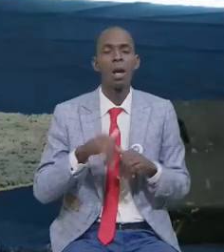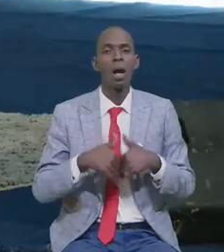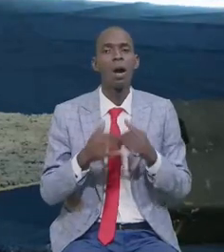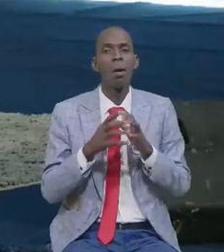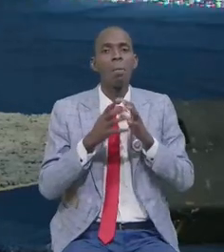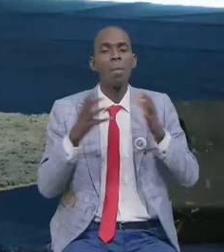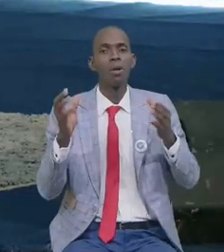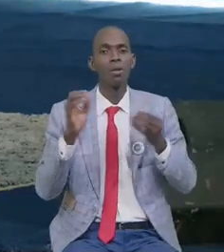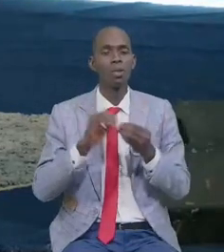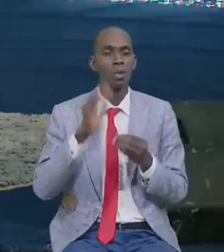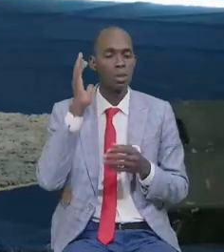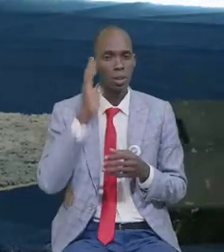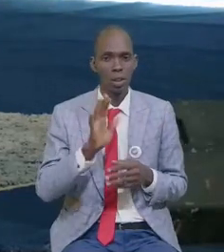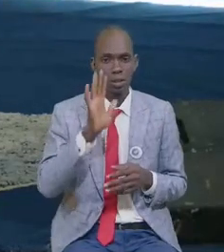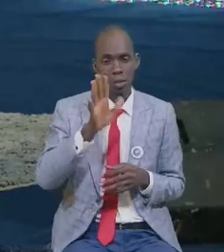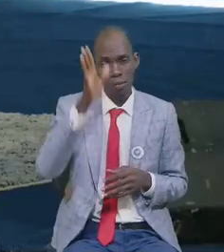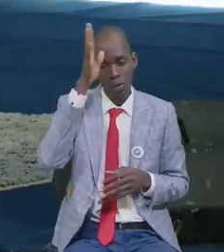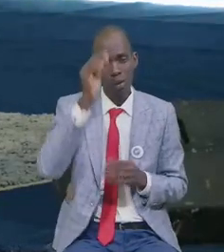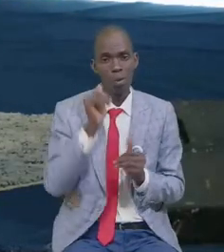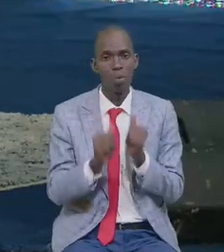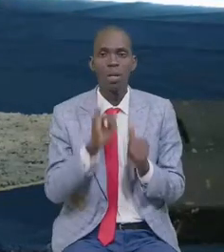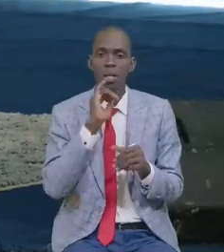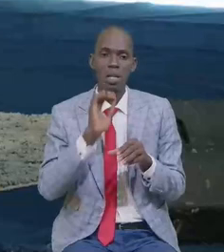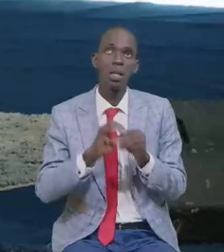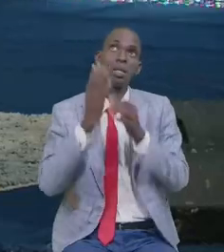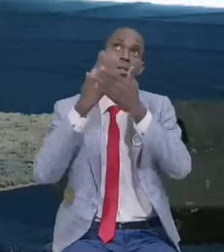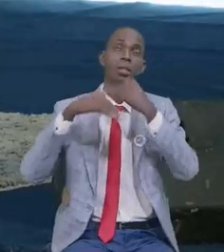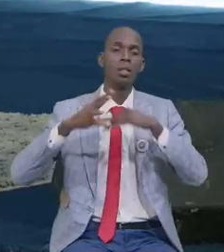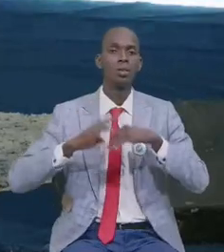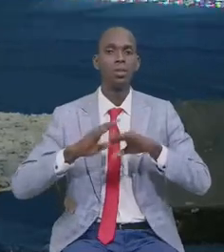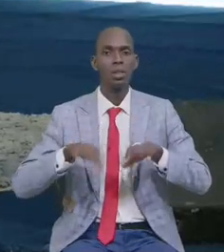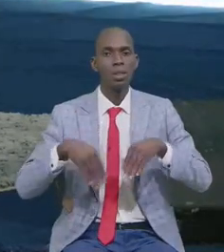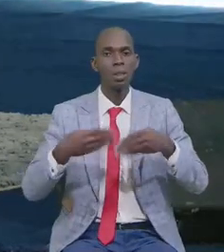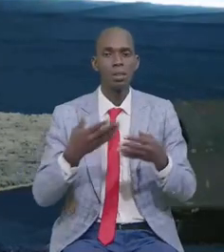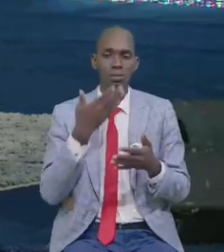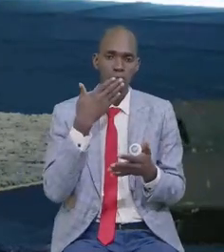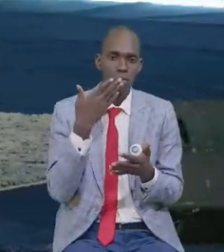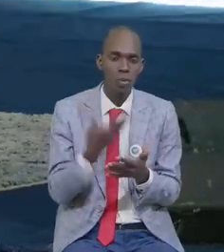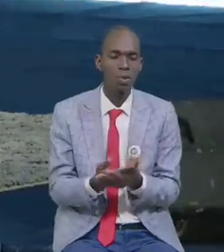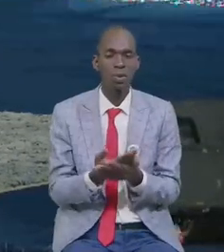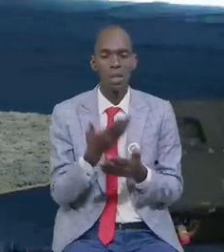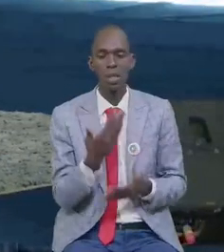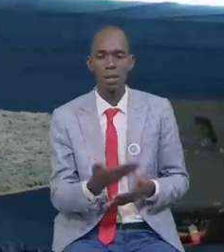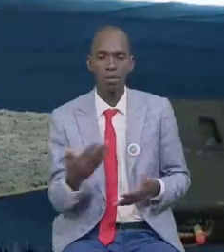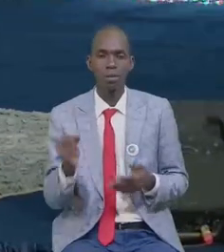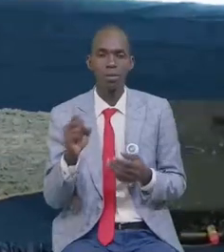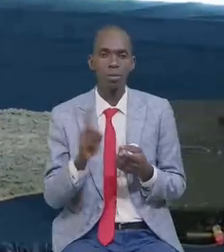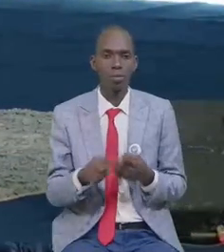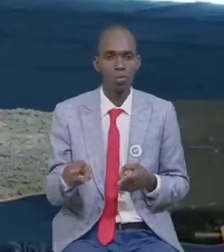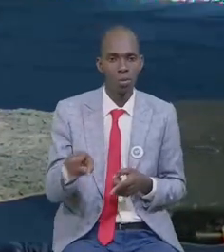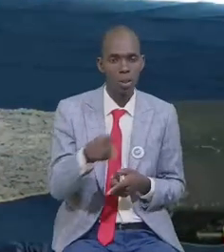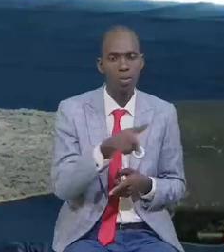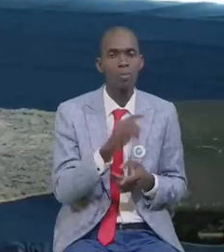raison votre Père qui est dans les cieux donnera-t-il de bonnes choses à ceux qui les